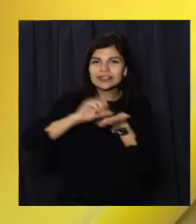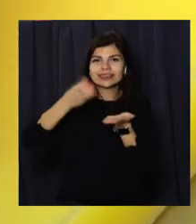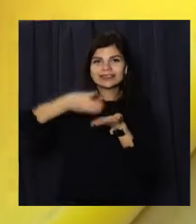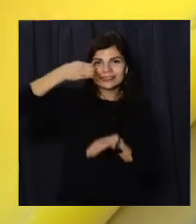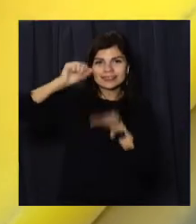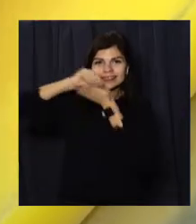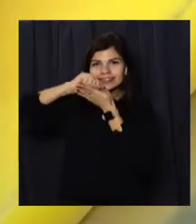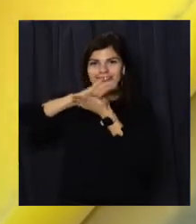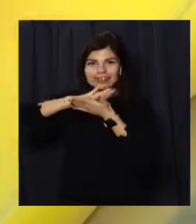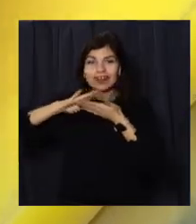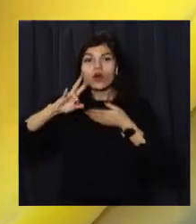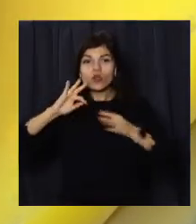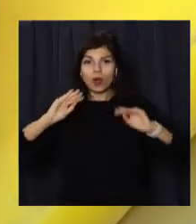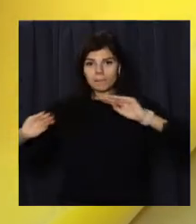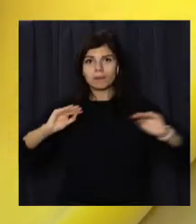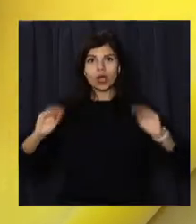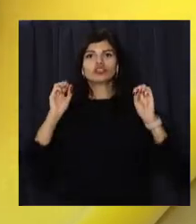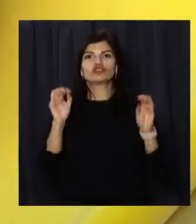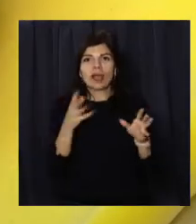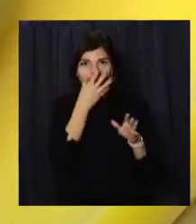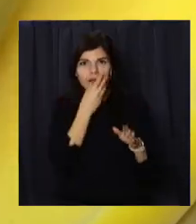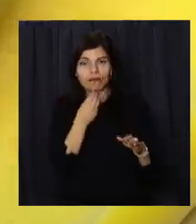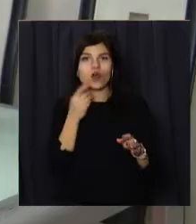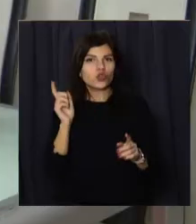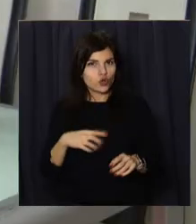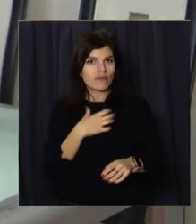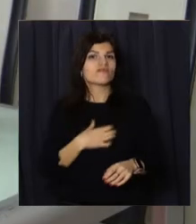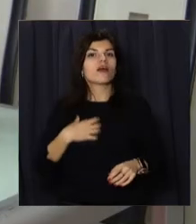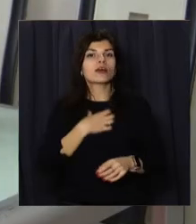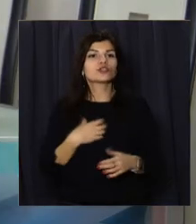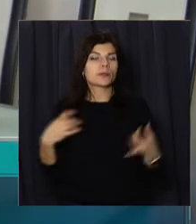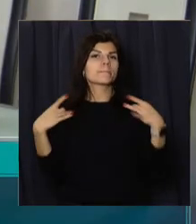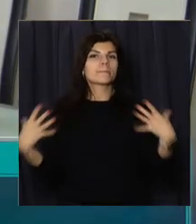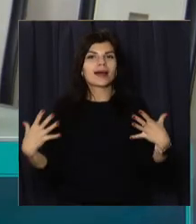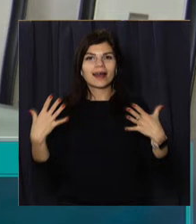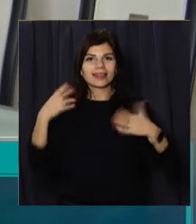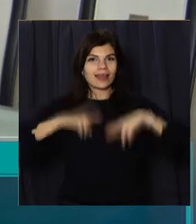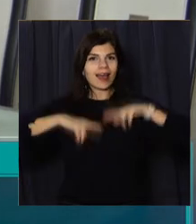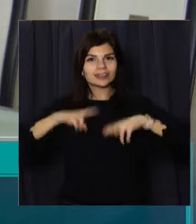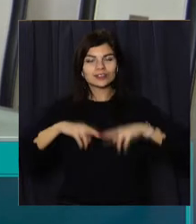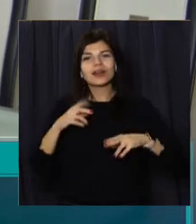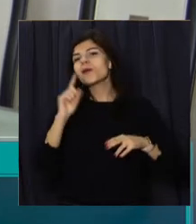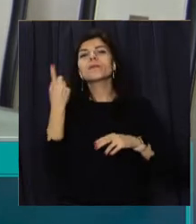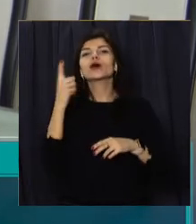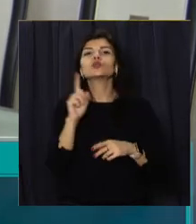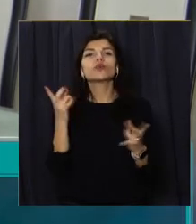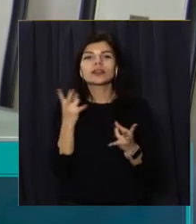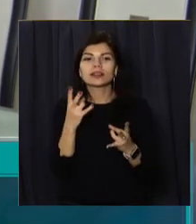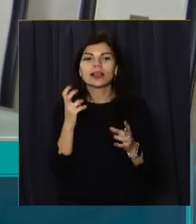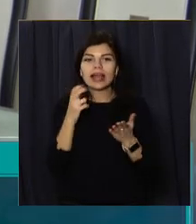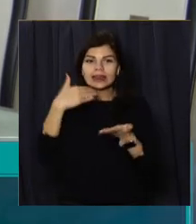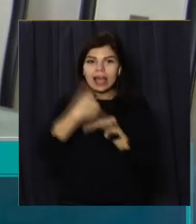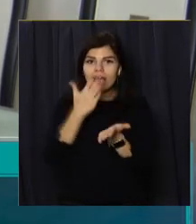подбати – нарізка. З нею стіл матиме більш виграшний вигляд. Для того, щоб зробити красиву фруктову нарізку, нам не